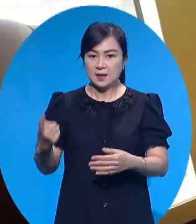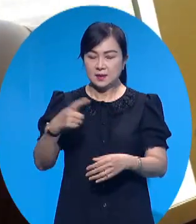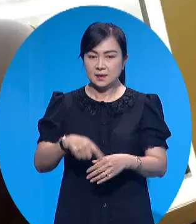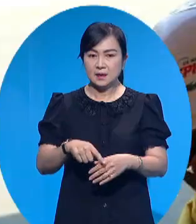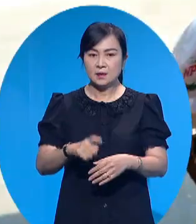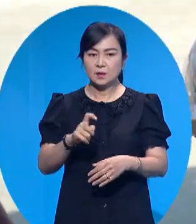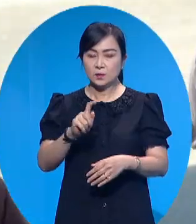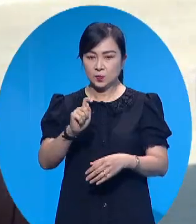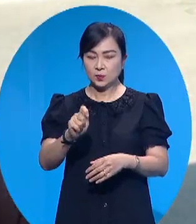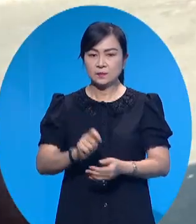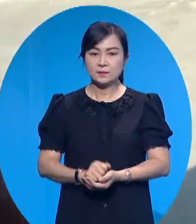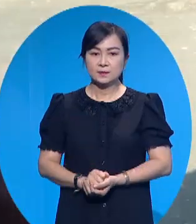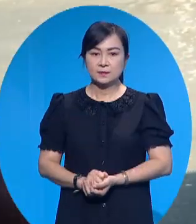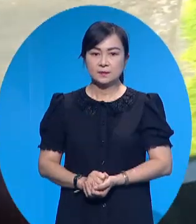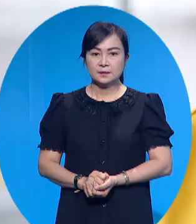vụ đông xuân.